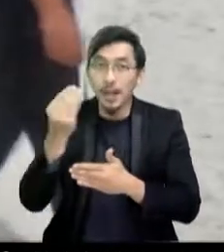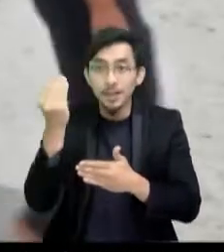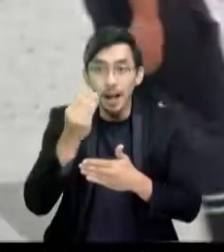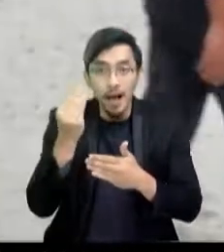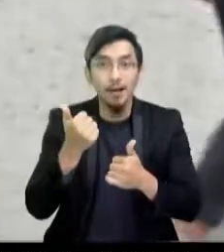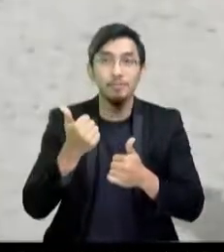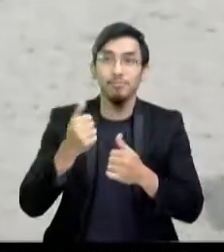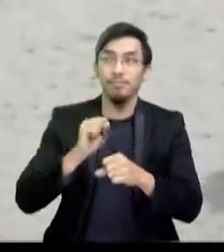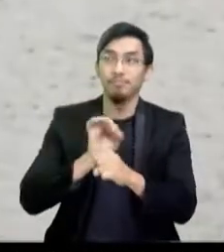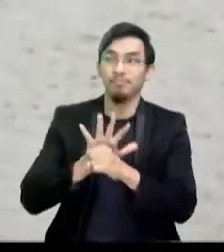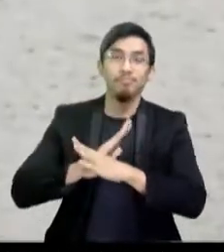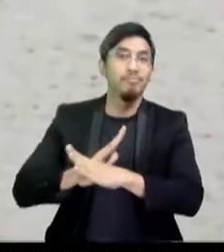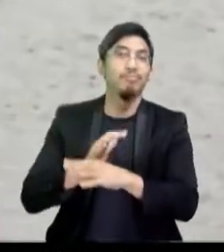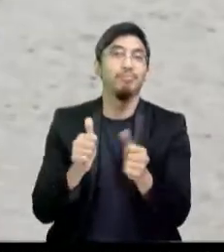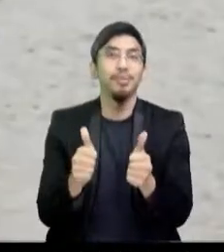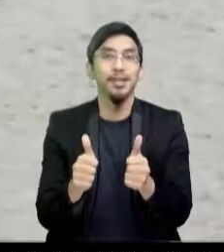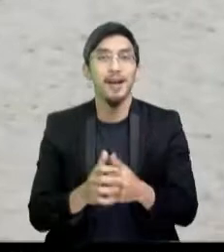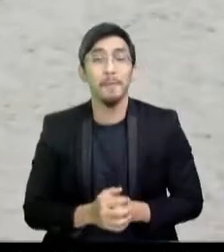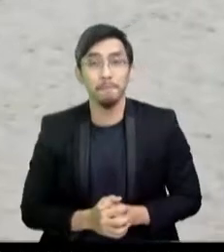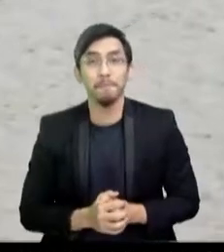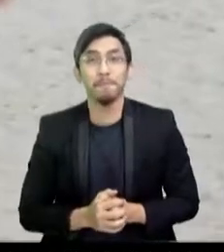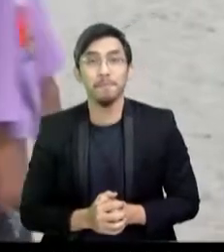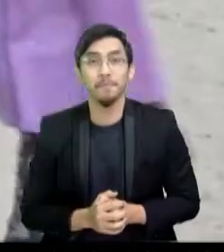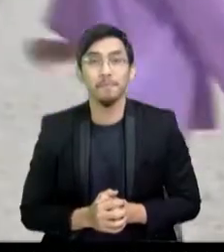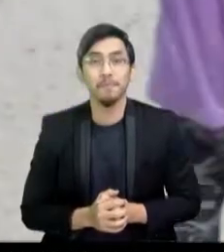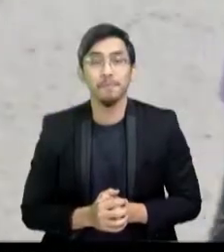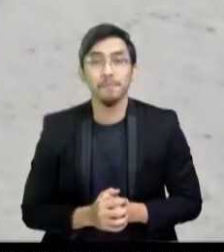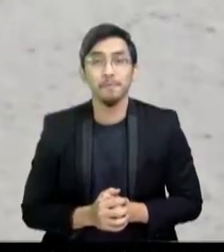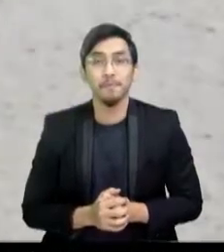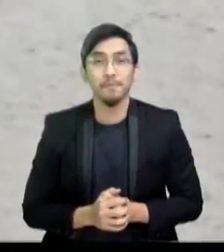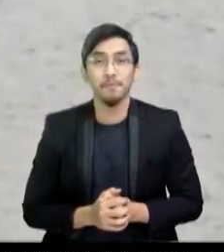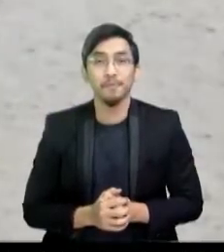COVID-19. Dari Jakarta, Linda Kautsiki, Gilang Ramadan, Ade Suryananda, Ainus melaporkan.